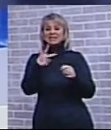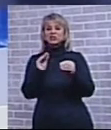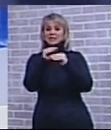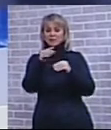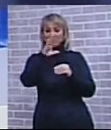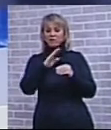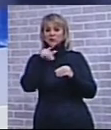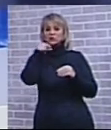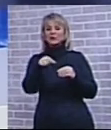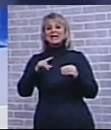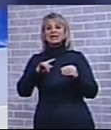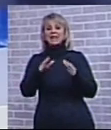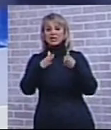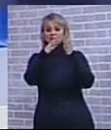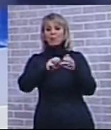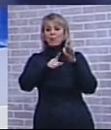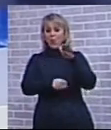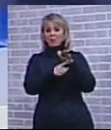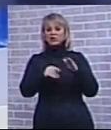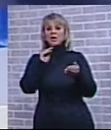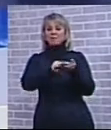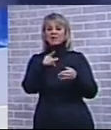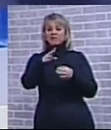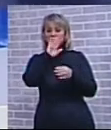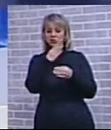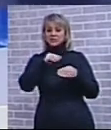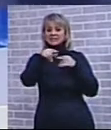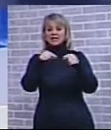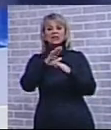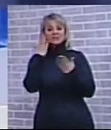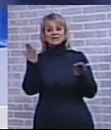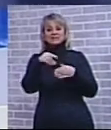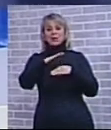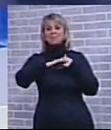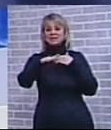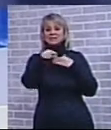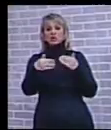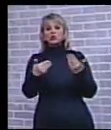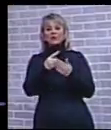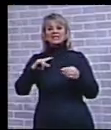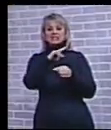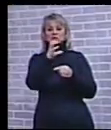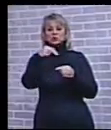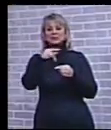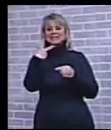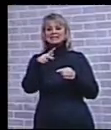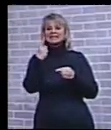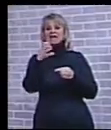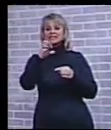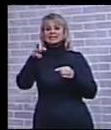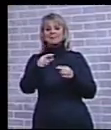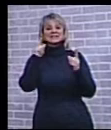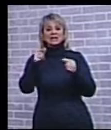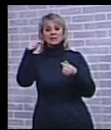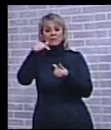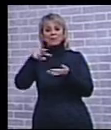дозаправки в воздухе и ракетно-бомбовый удар по вражеским целям на неизвестной местности – Новейшие истребители Су-30СМ, согласно